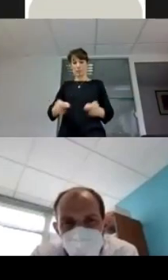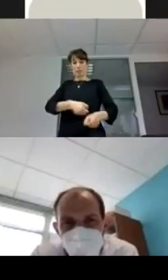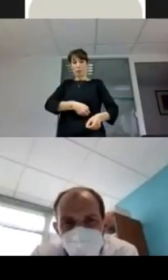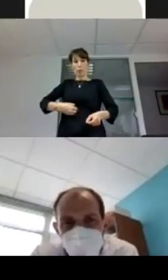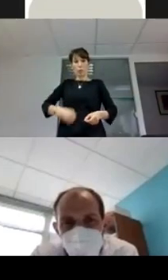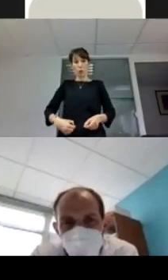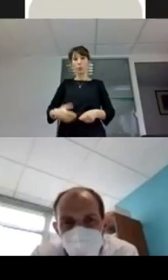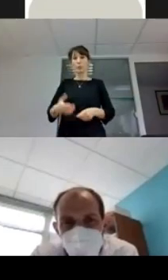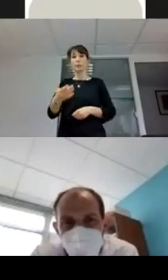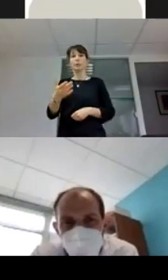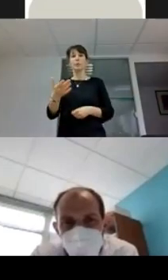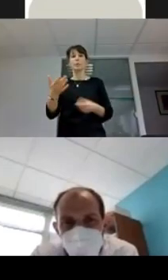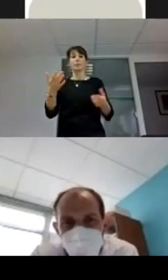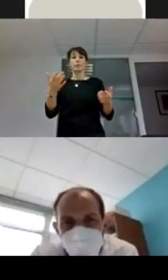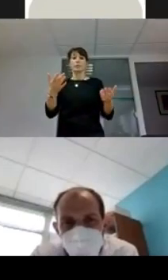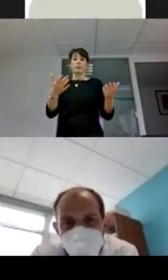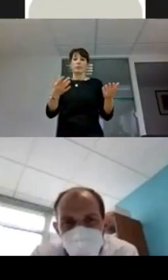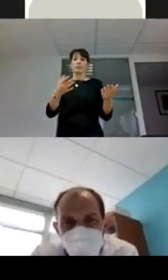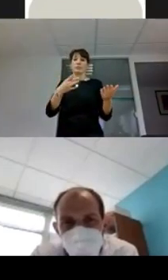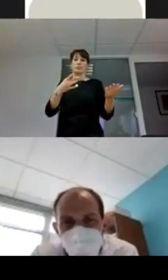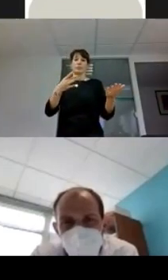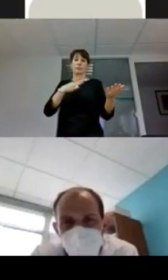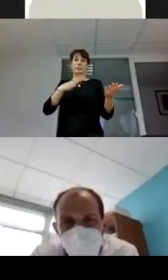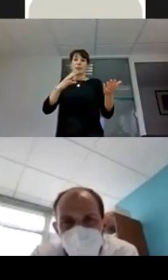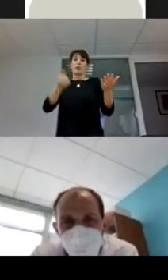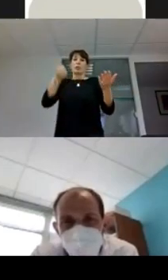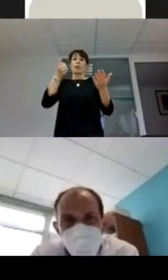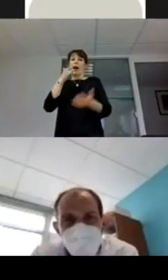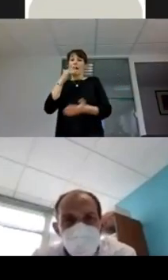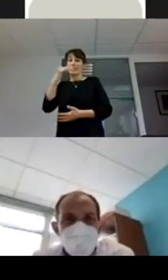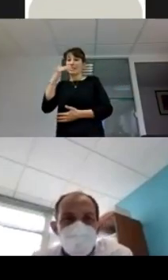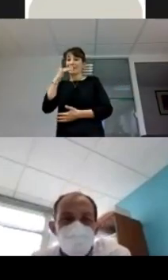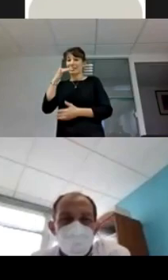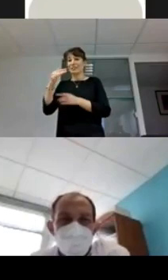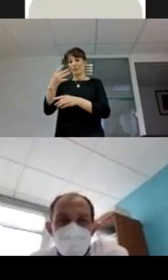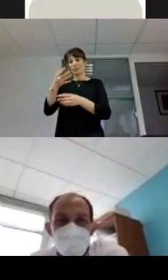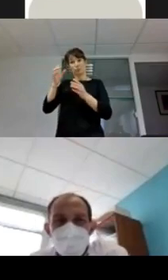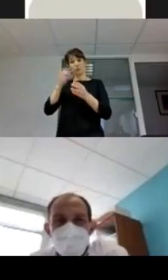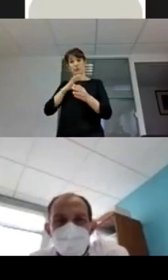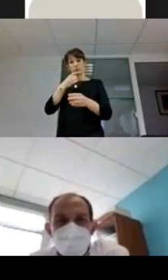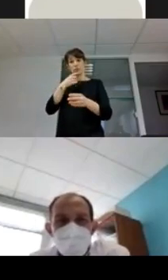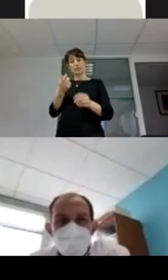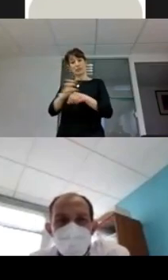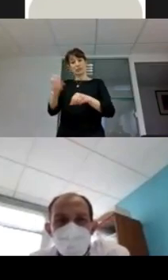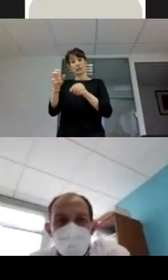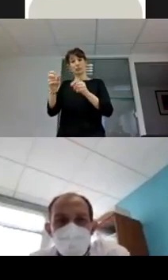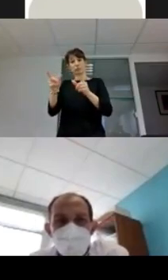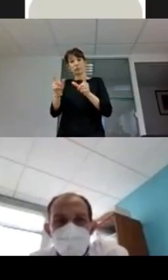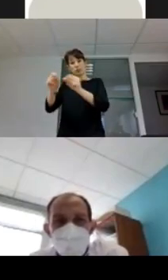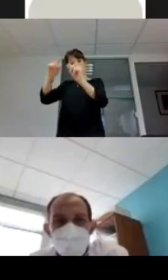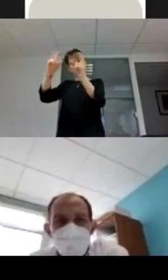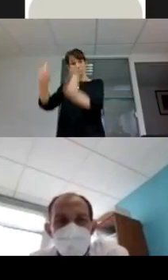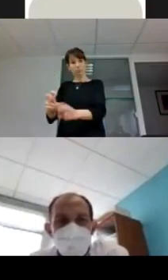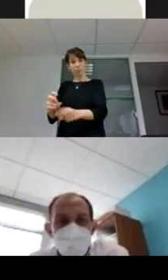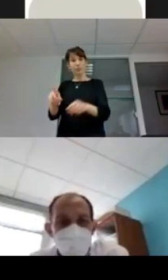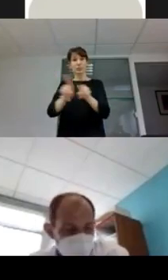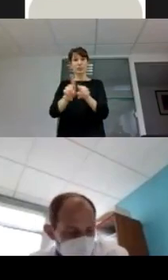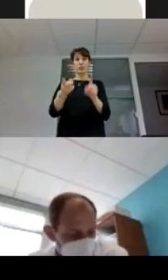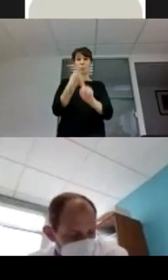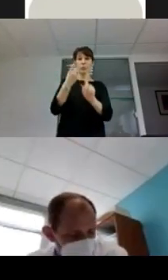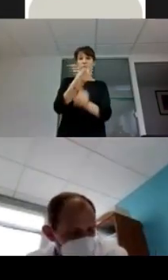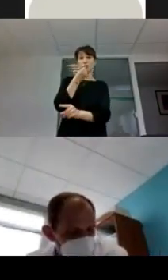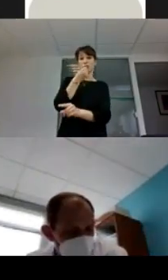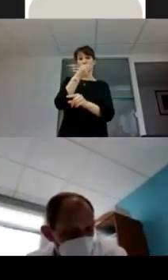du cancer du côlon. Alors, il n'y a pas grand-chose, à part l'ail, qui est le seul qui a démontré qu'il diminue le risque de cancer.